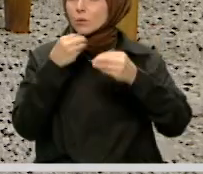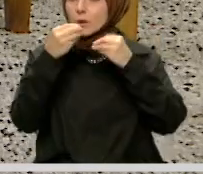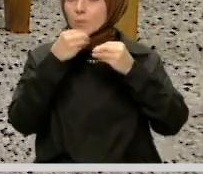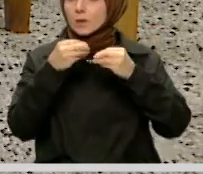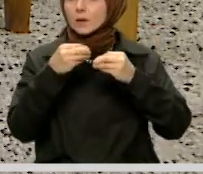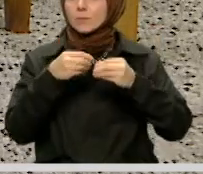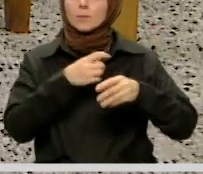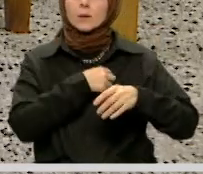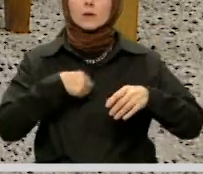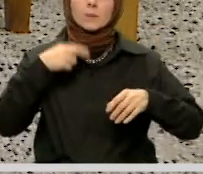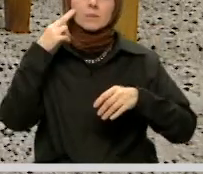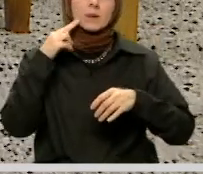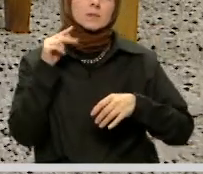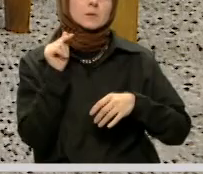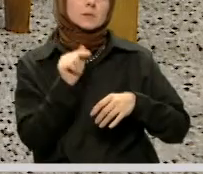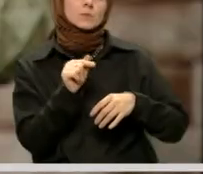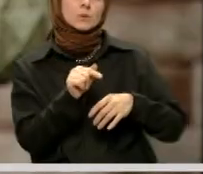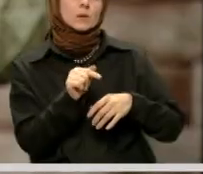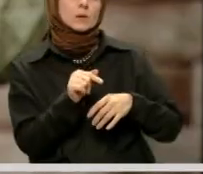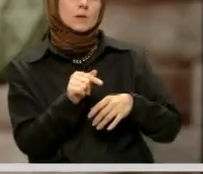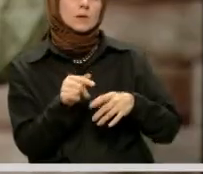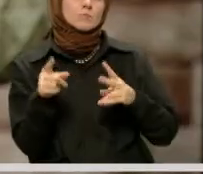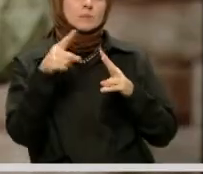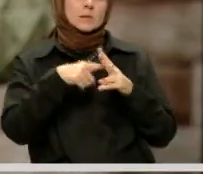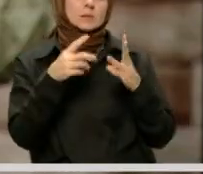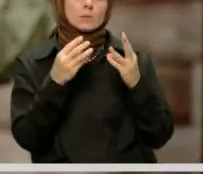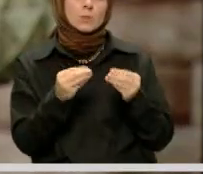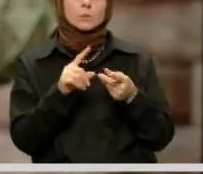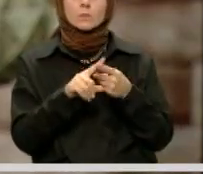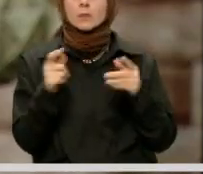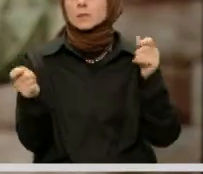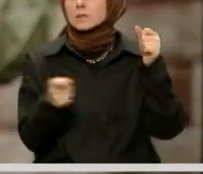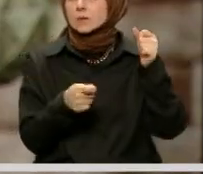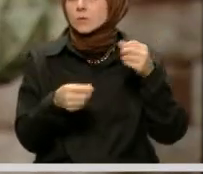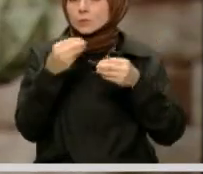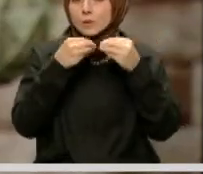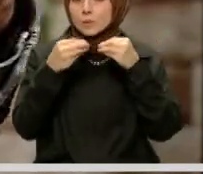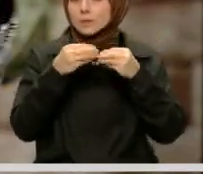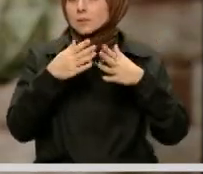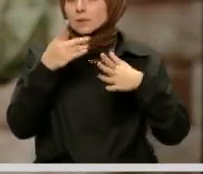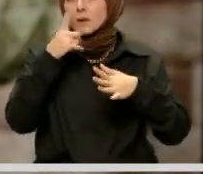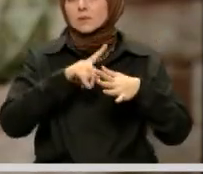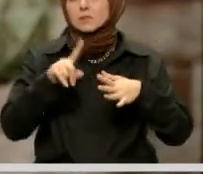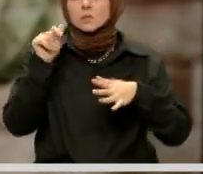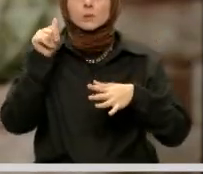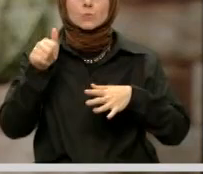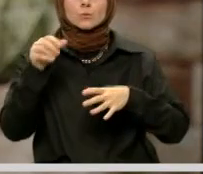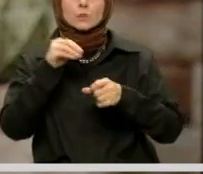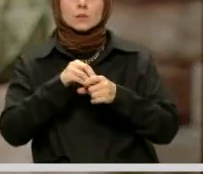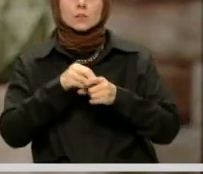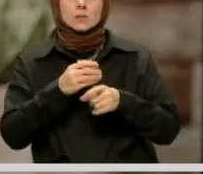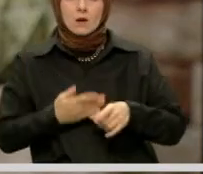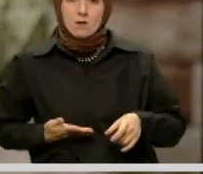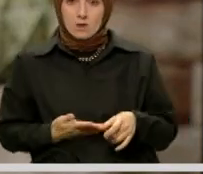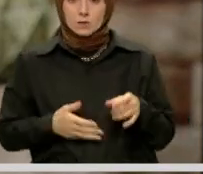bu programa, ilahi programa dahil edilmiştir. Ve sahur sadece ya gün içerisinde uzun süre aç susuz kalıyoruz.